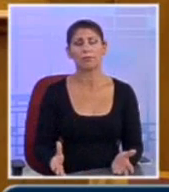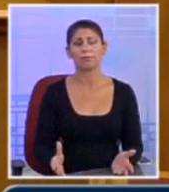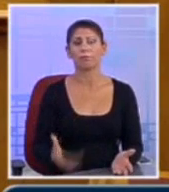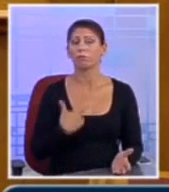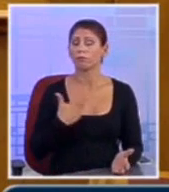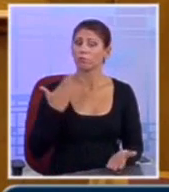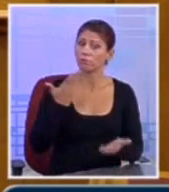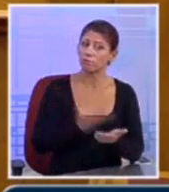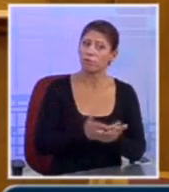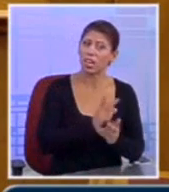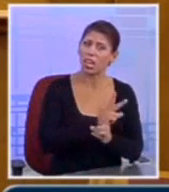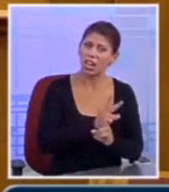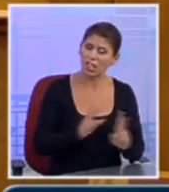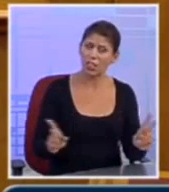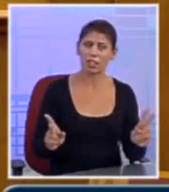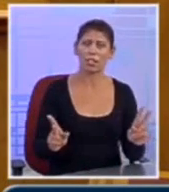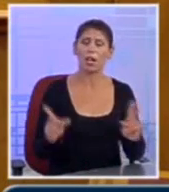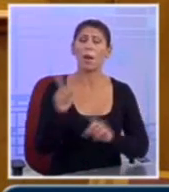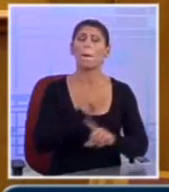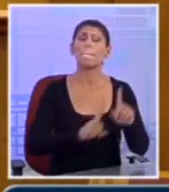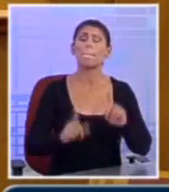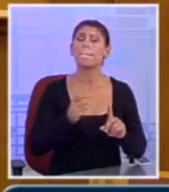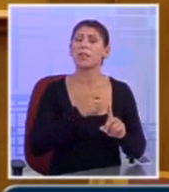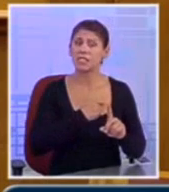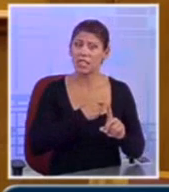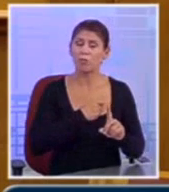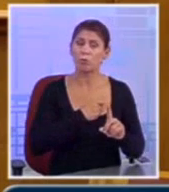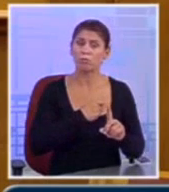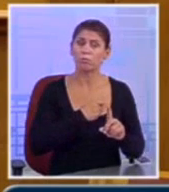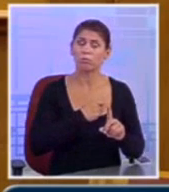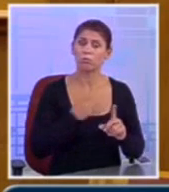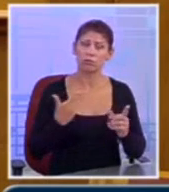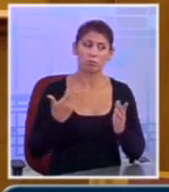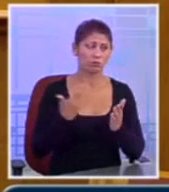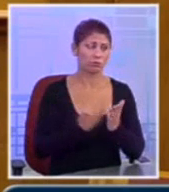σας έθεσα καθαρά το ποια εκτιμούμε, αφού παρέθεσα...